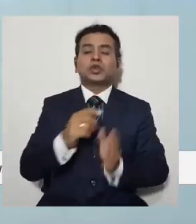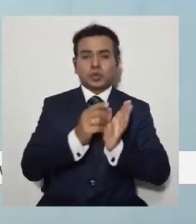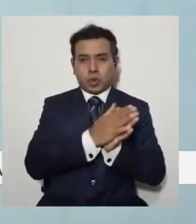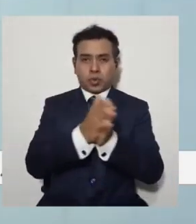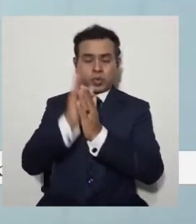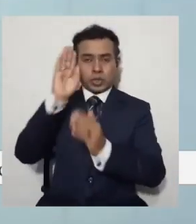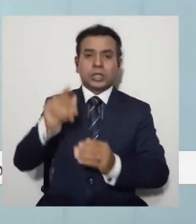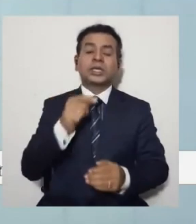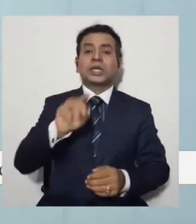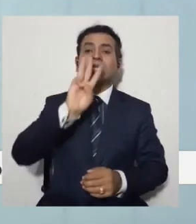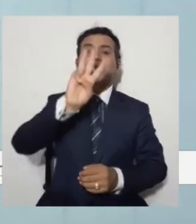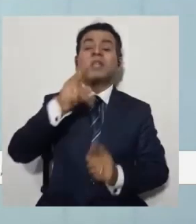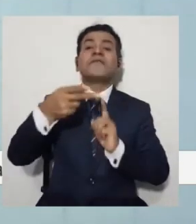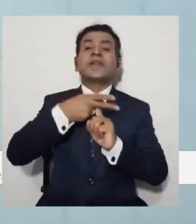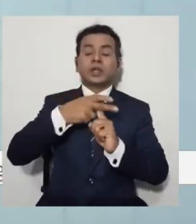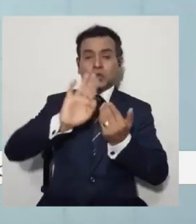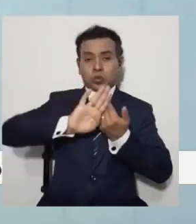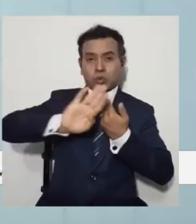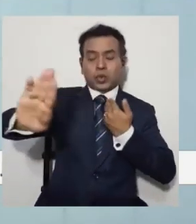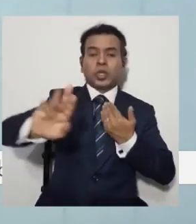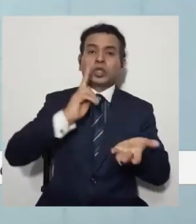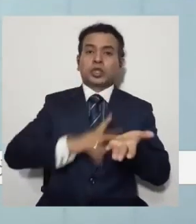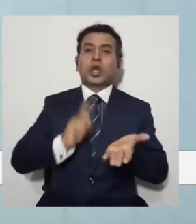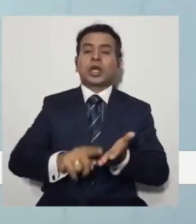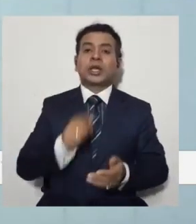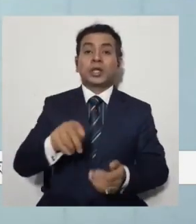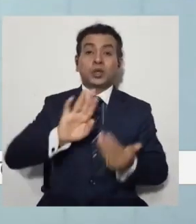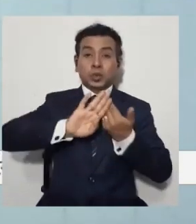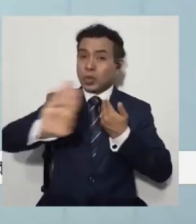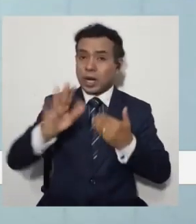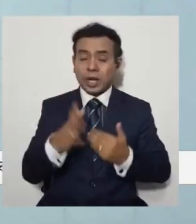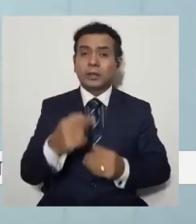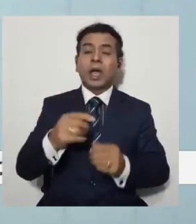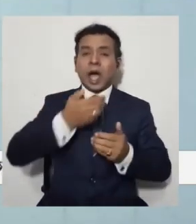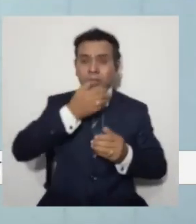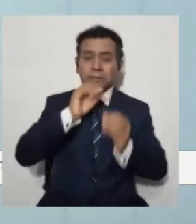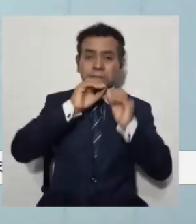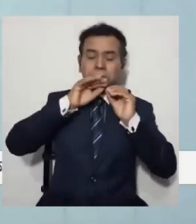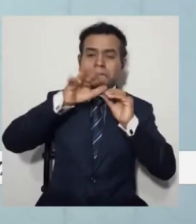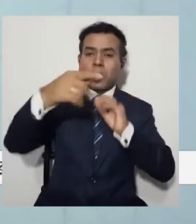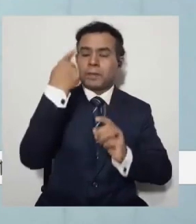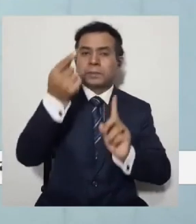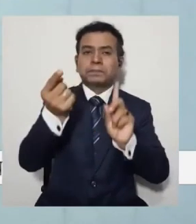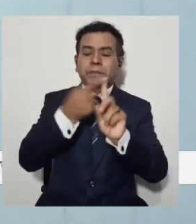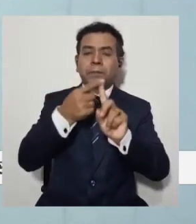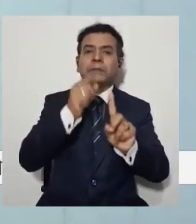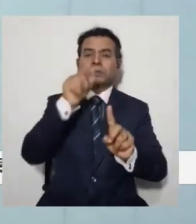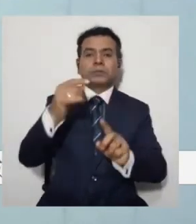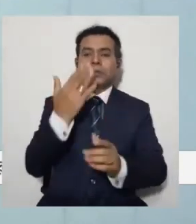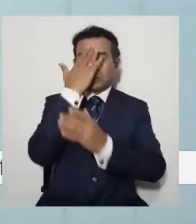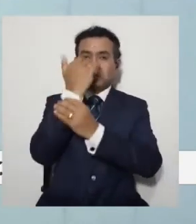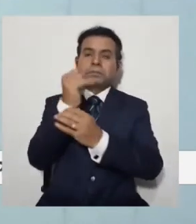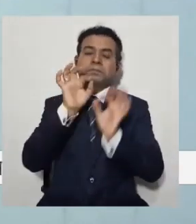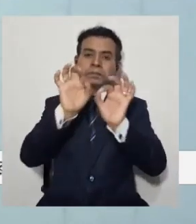নিঃশ্বাসের সাথে এইটা আরেকজনের ব্যক্তির মধ্যে সংক্রমিত হবে। কাজেই আমরা স্বাস্থ্যবিধি মেনে চলব। কোভিড-19 বিষয়ক যা